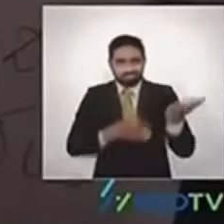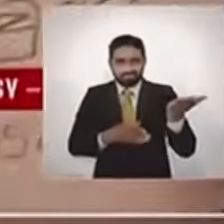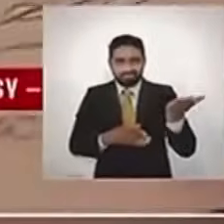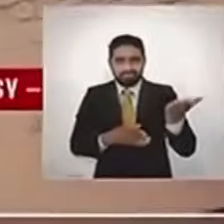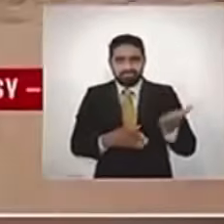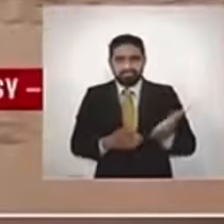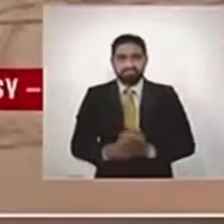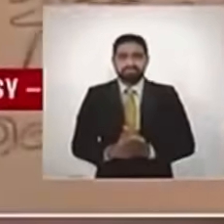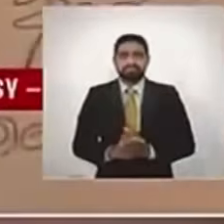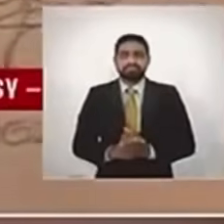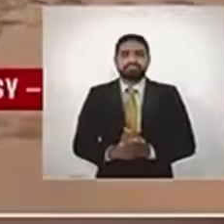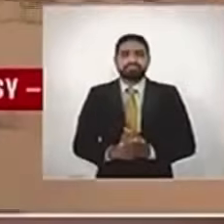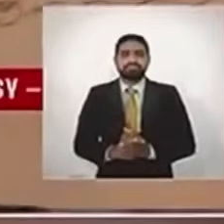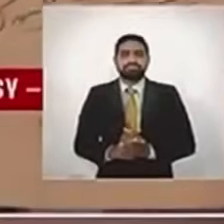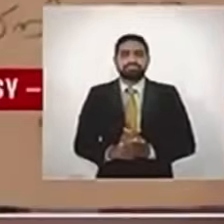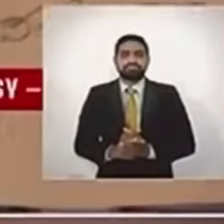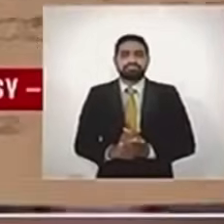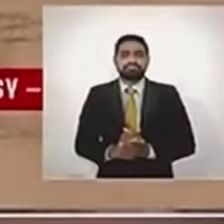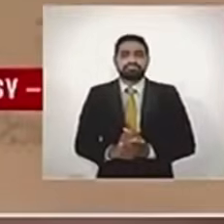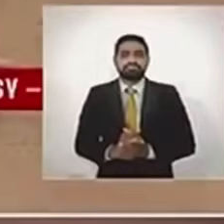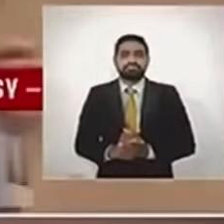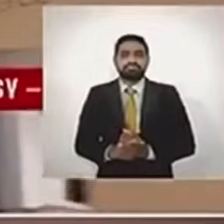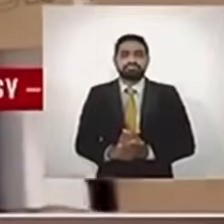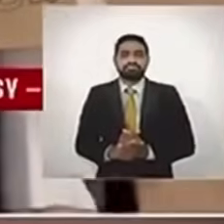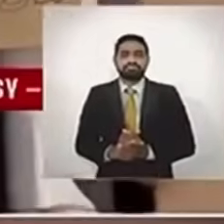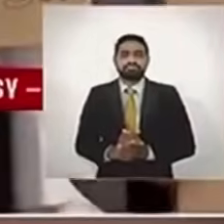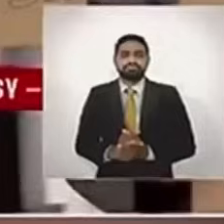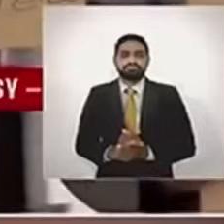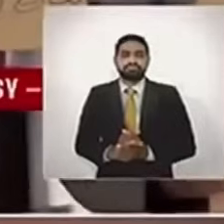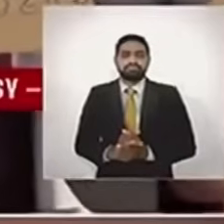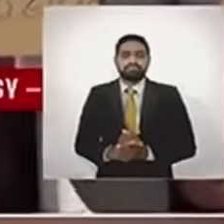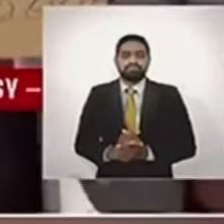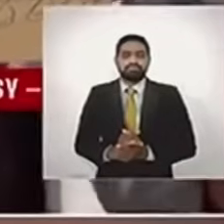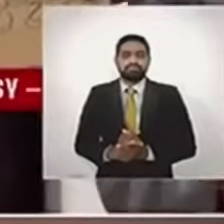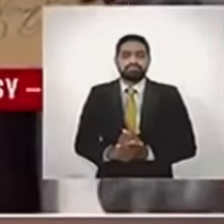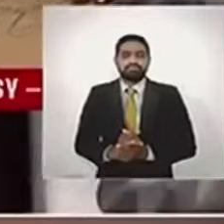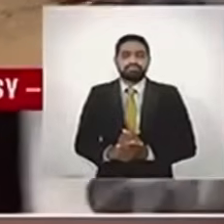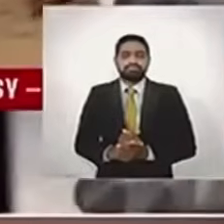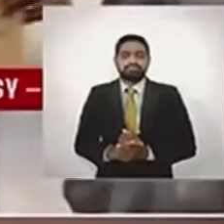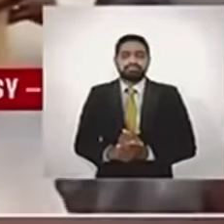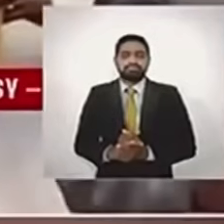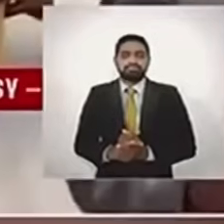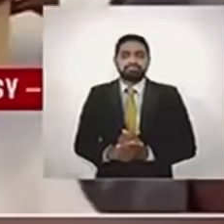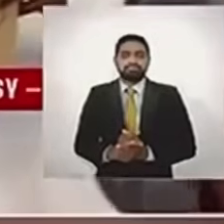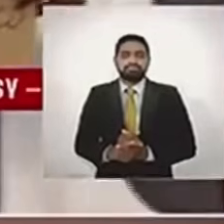ලැජ්ජයි. අයියෝ ඔන්න සෞඛ්‍යදී ලැජ්ජයි.